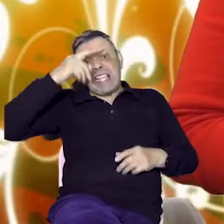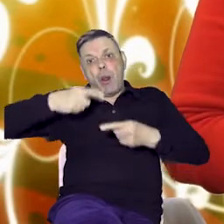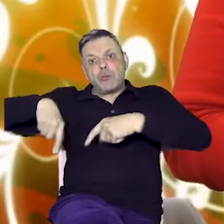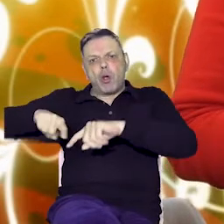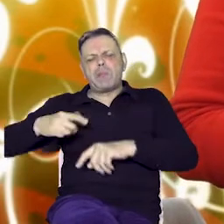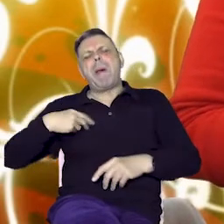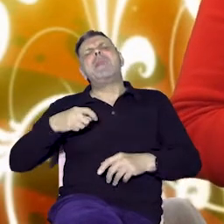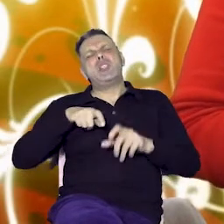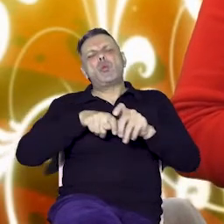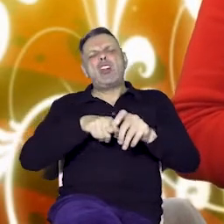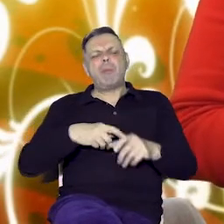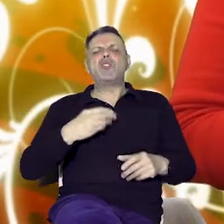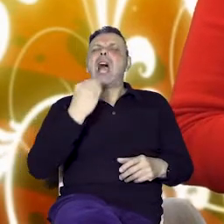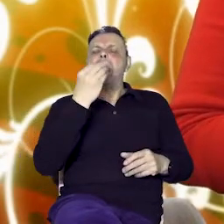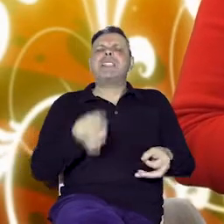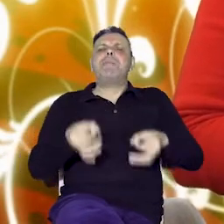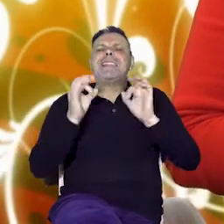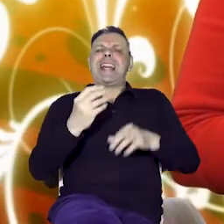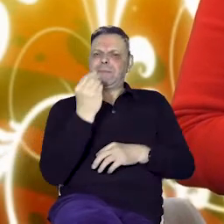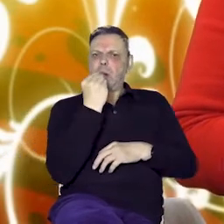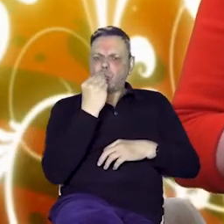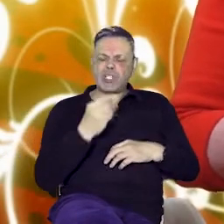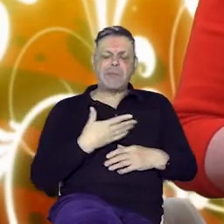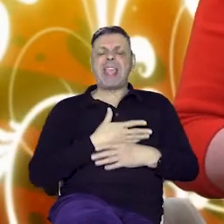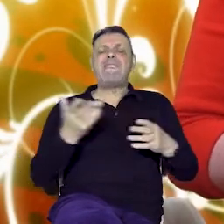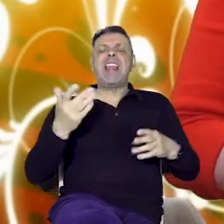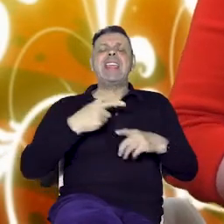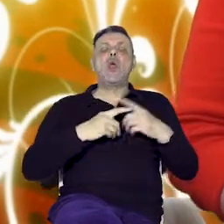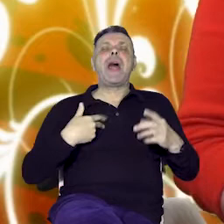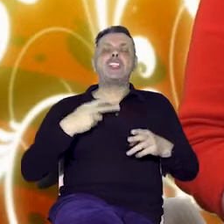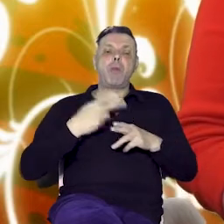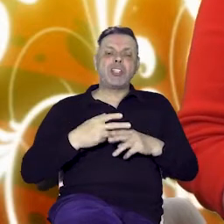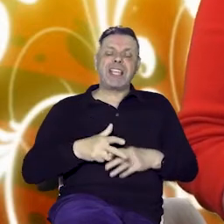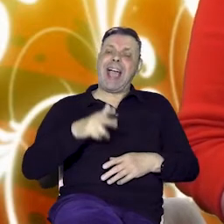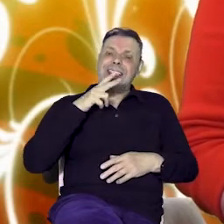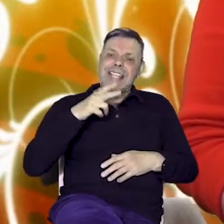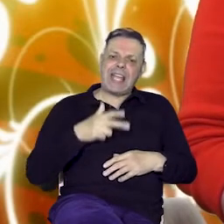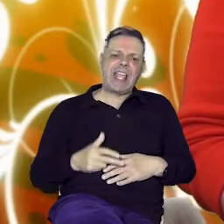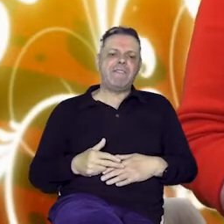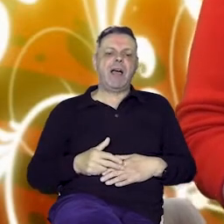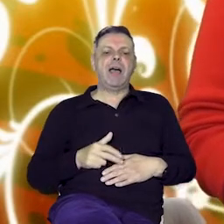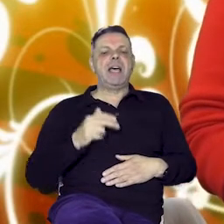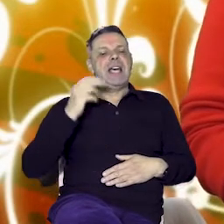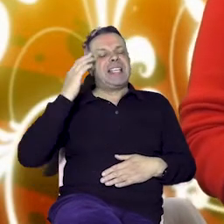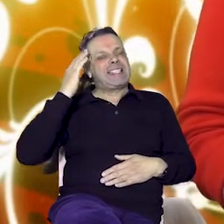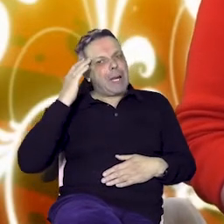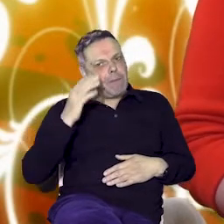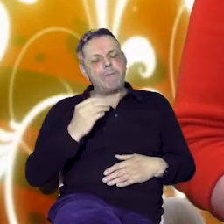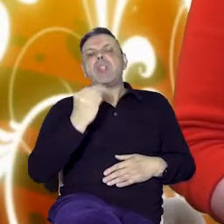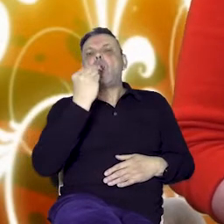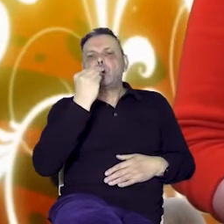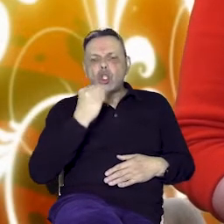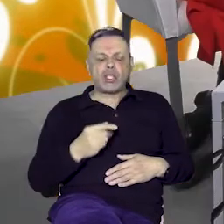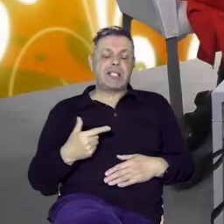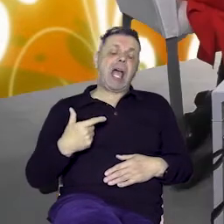nutricionistima. Absolutno. I jedan veliki dio naših bolesnika zahtjeva u stvari i skrb nutricionista. A silom prilika smo